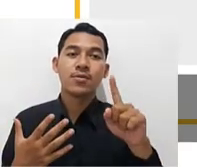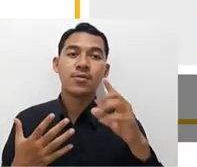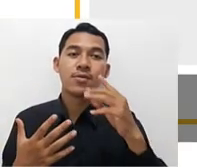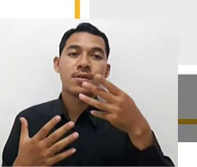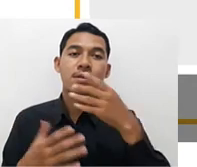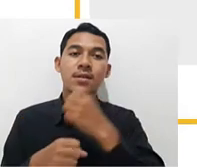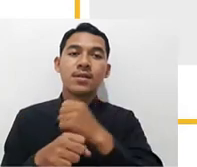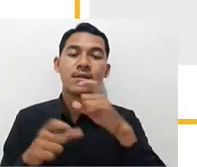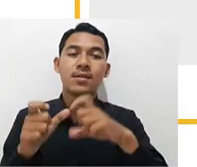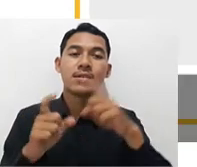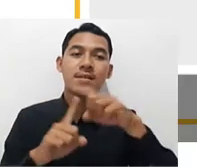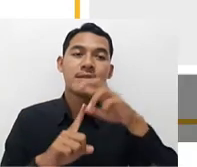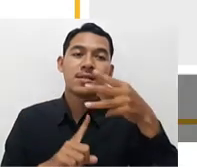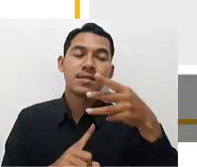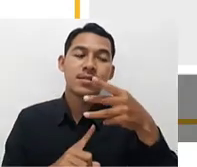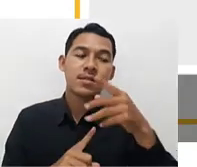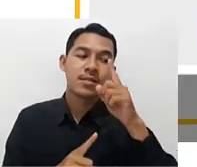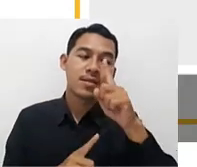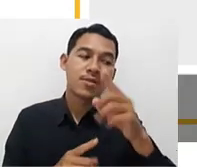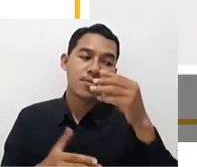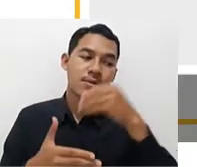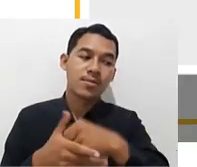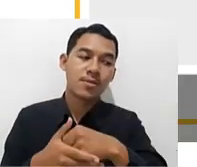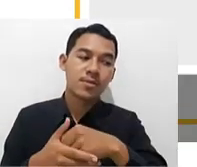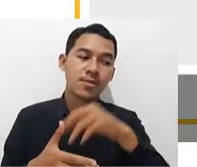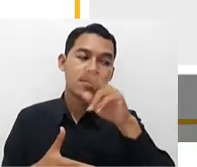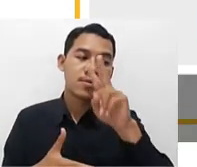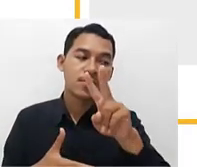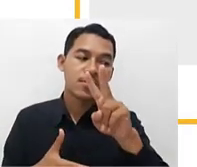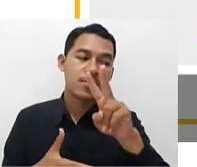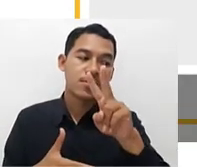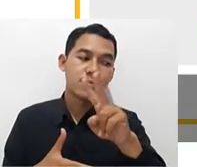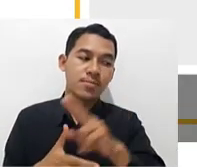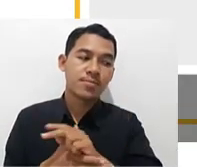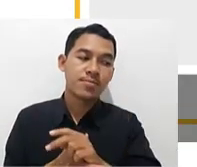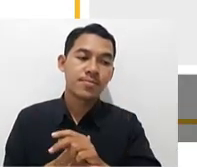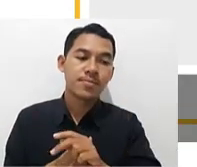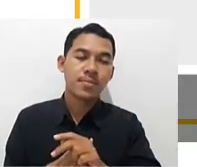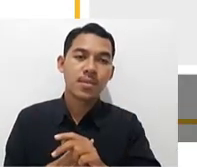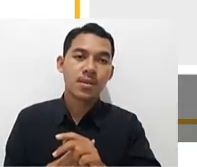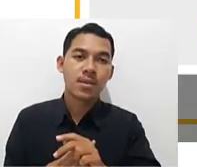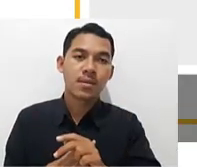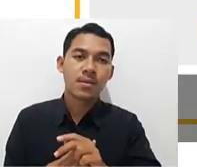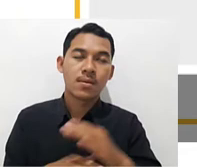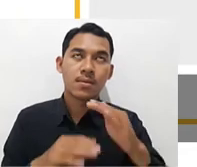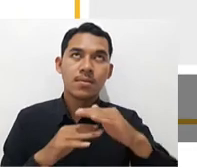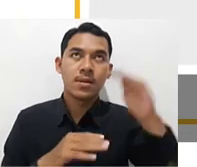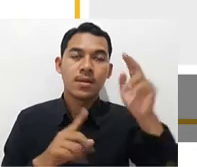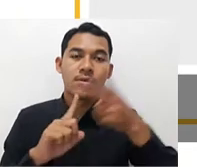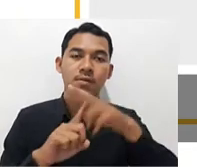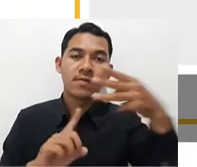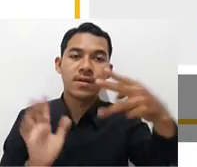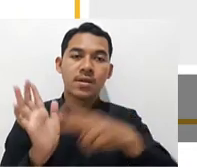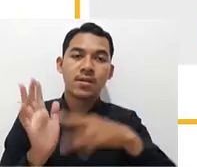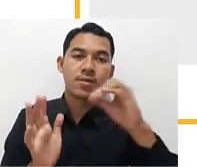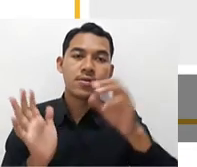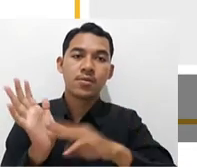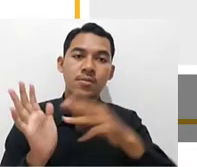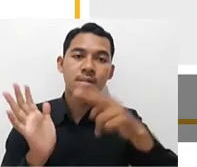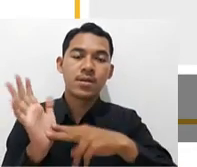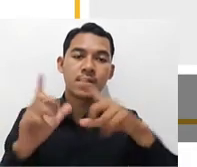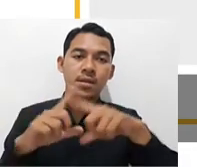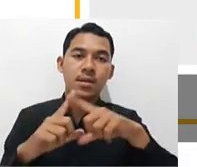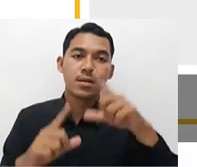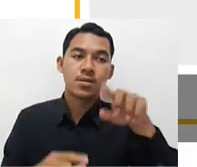itu ada pada satu ya penyimpanan, terus yang kedua itu apa ya, yang paling fenomena itu misalkan stopwatch